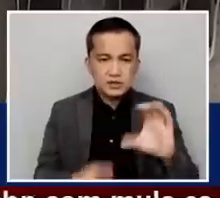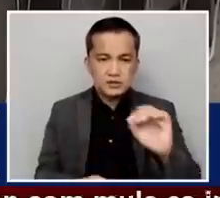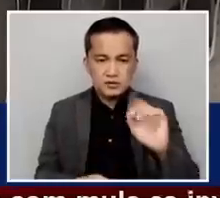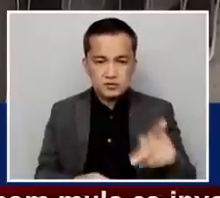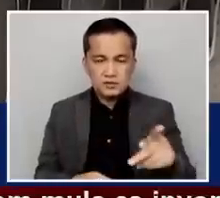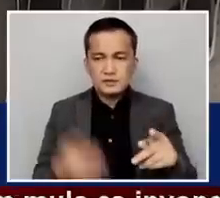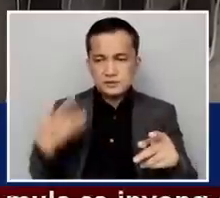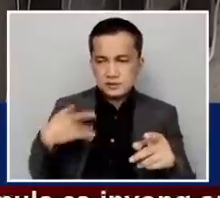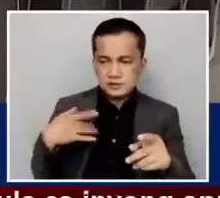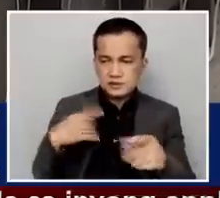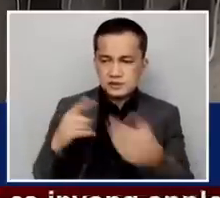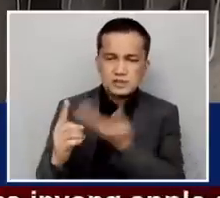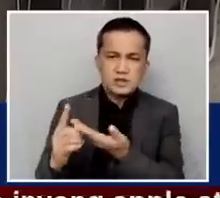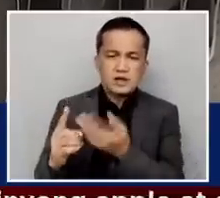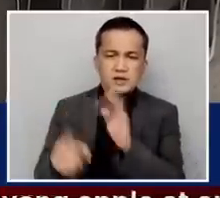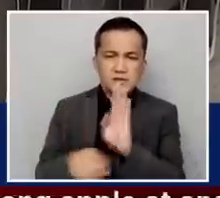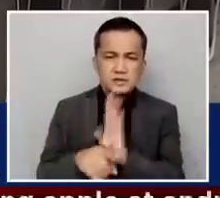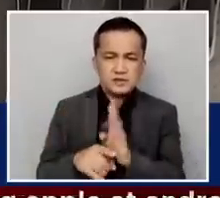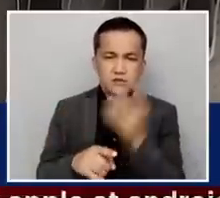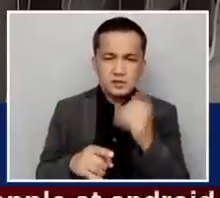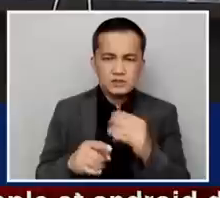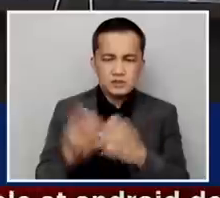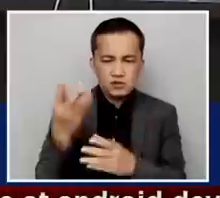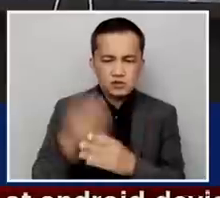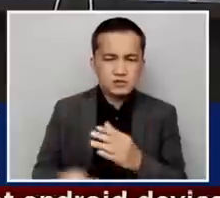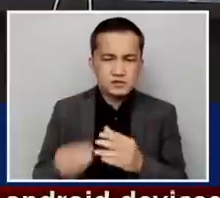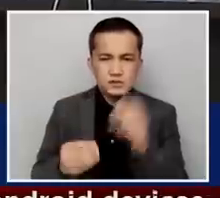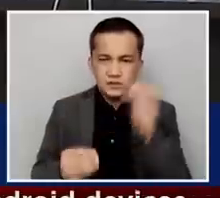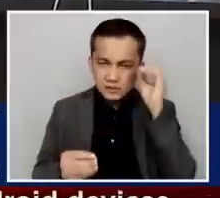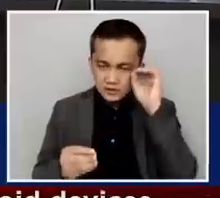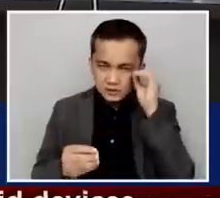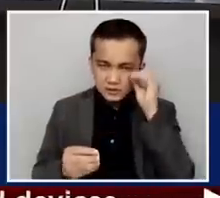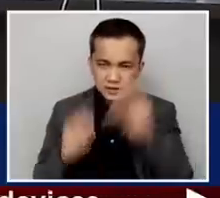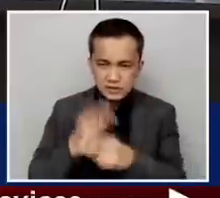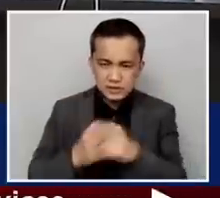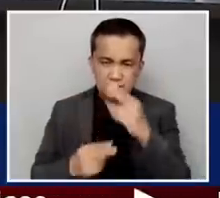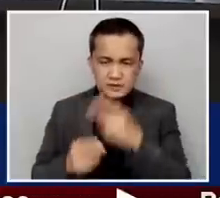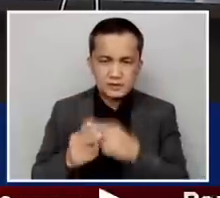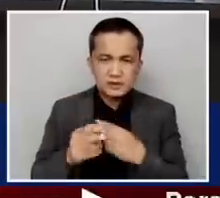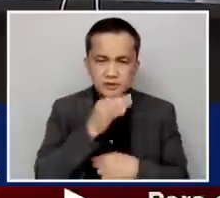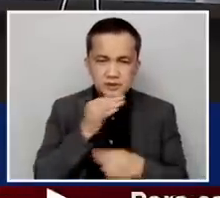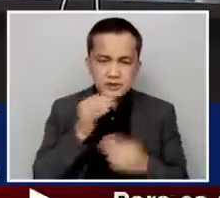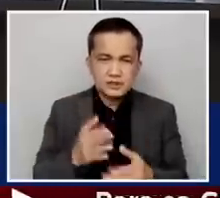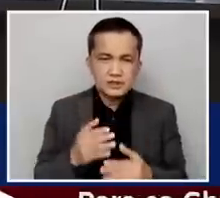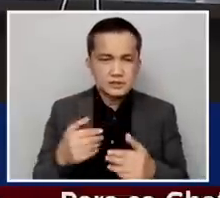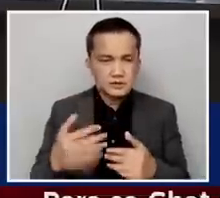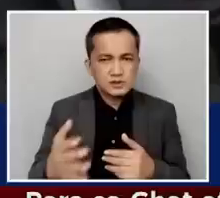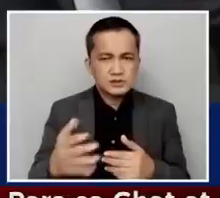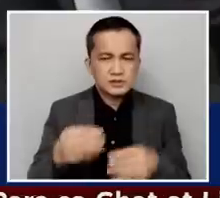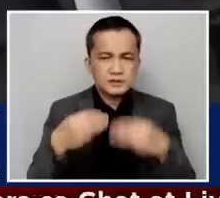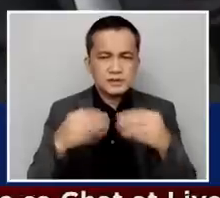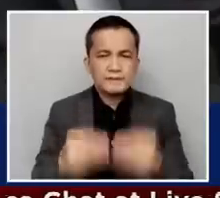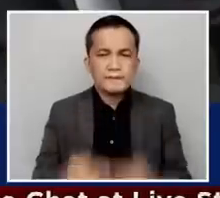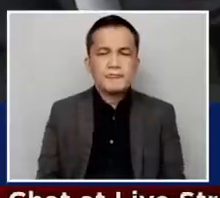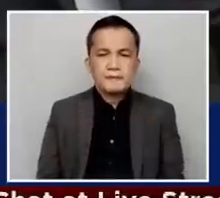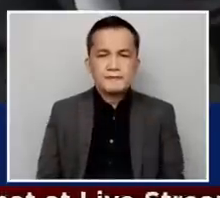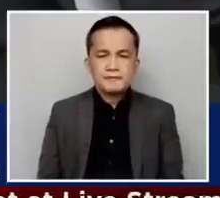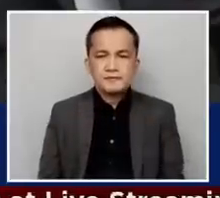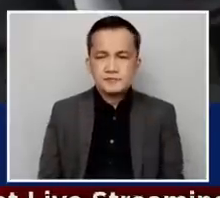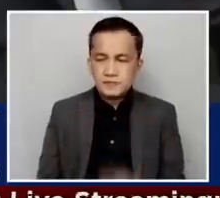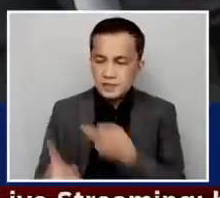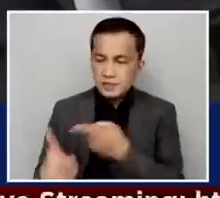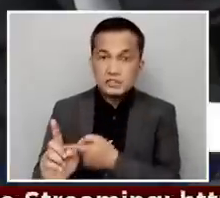modus ng isang negosyante kaya umano nauubos ang sibuyas sa kamay pa lang ng magsasaka hanggang sa pamilihan. Pupunta po siya